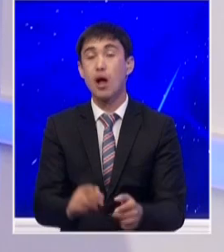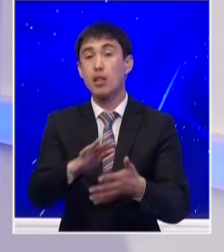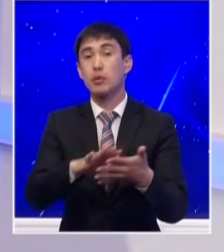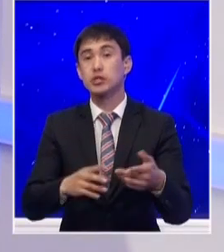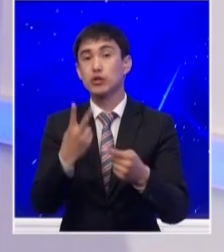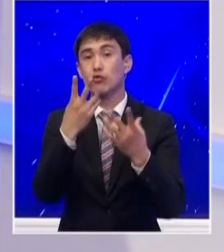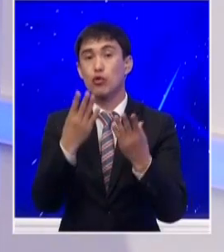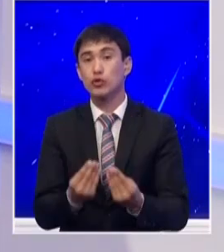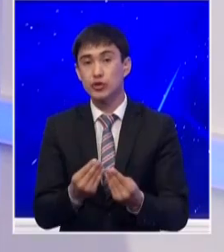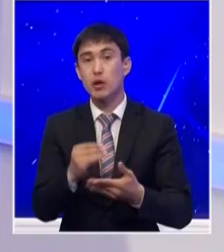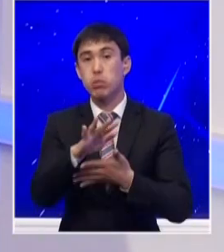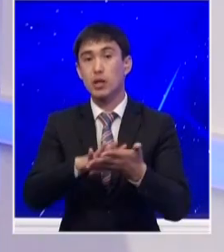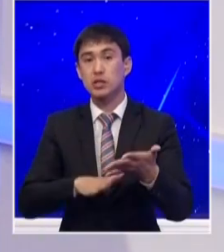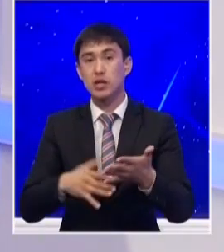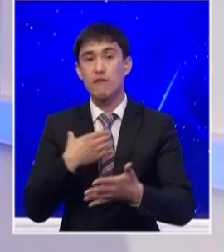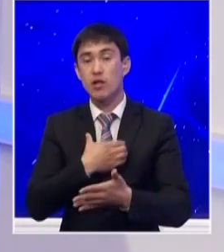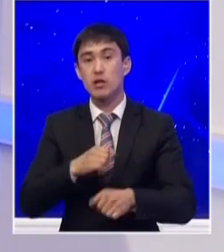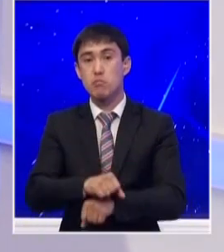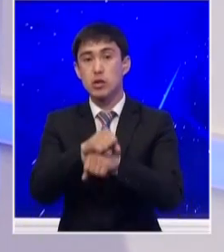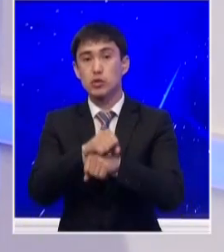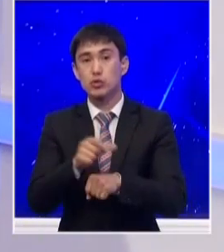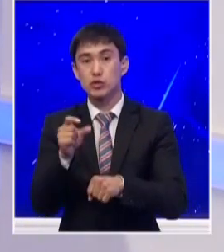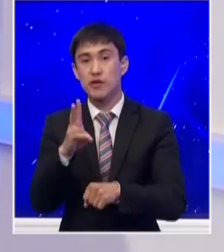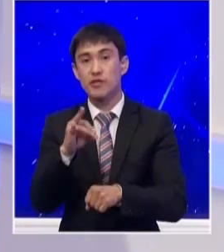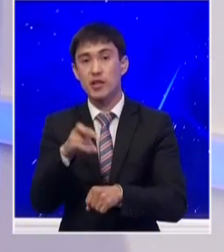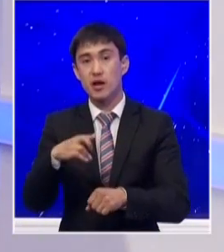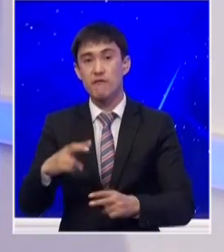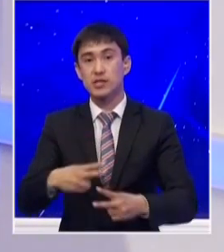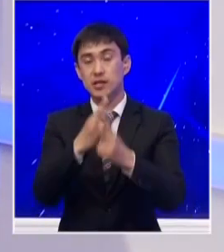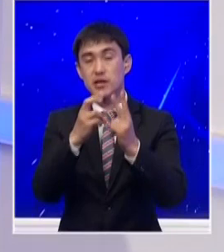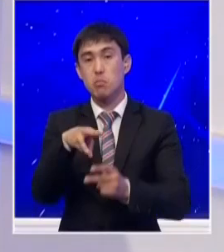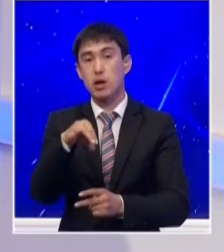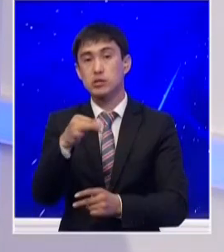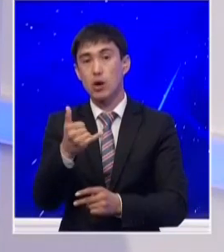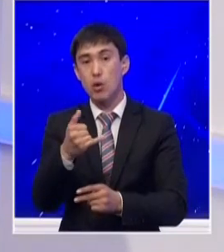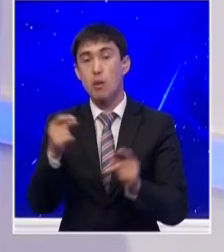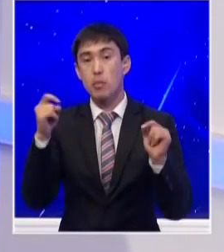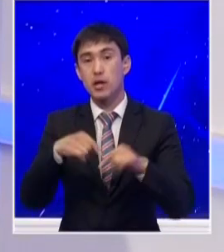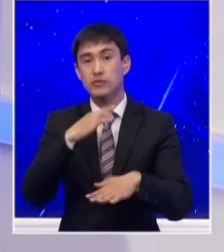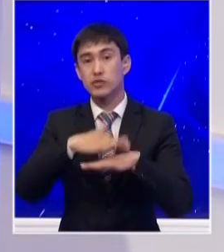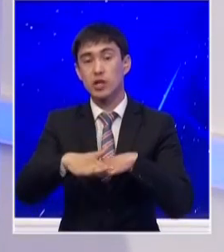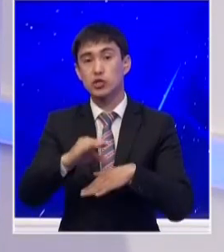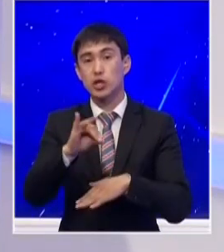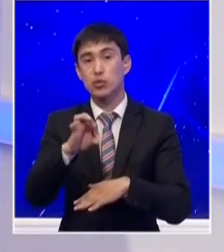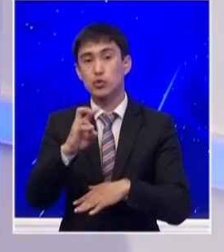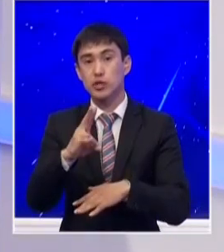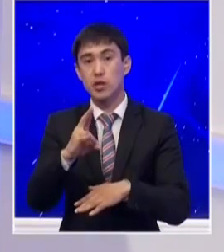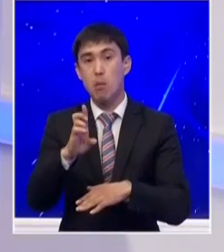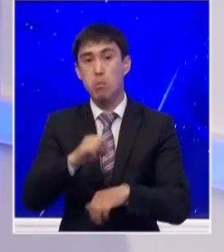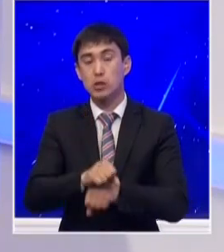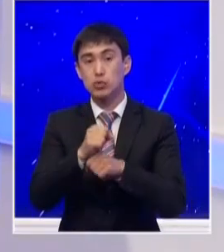на протяжении двух дней продолжались волнения митингующих Нефтяников в Астане и Мангистау приехавшие в столицу из жаназена